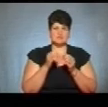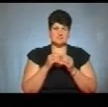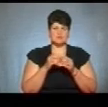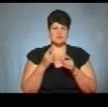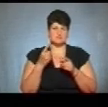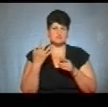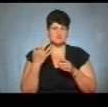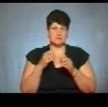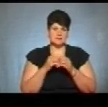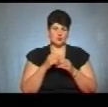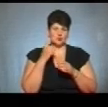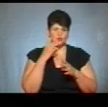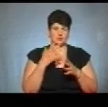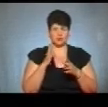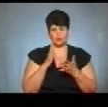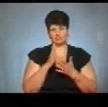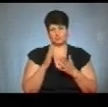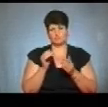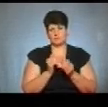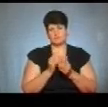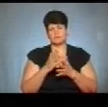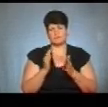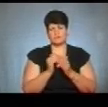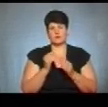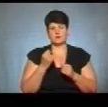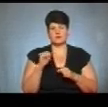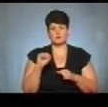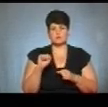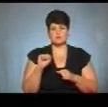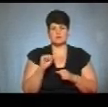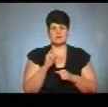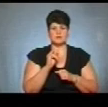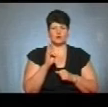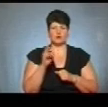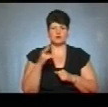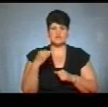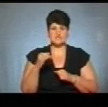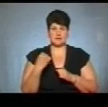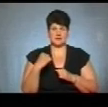от хто набрав найменше очок, той стає переможцем. У першій гонці переміг тернополянин Іван Колодницький.